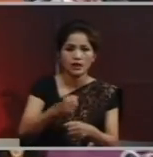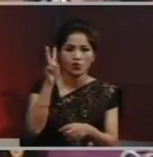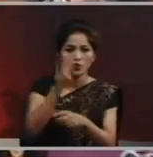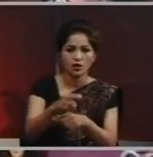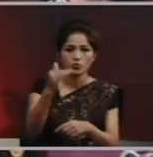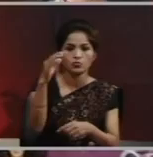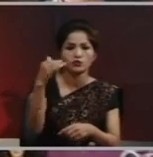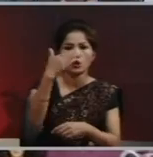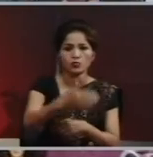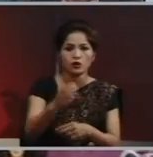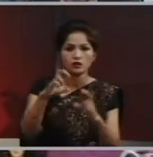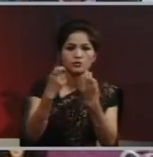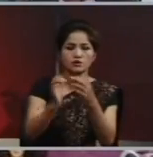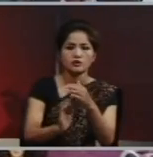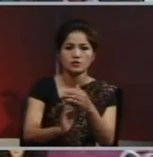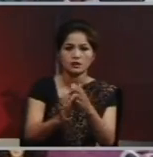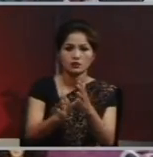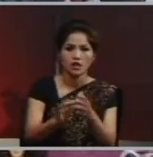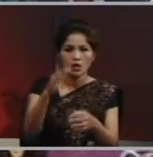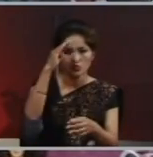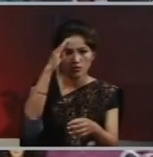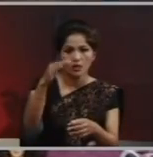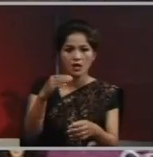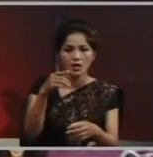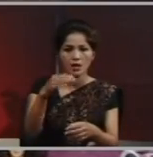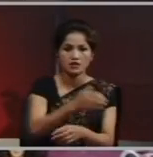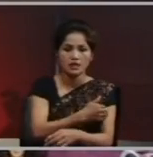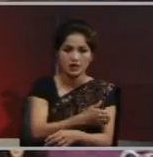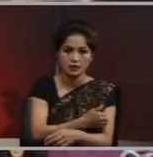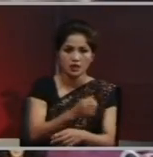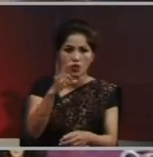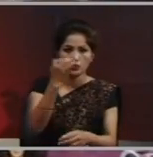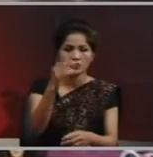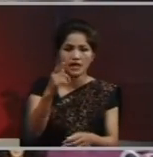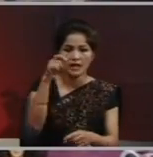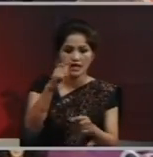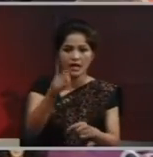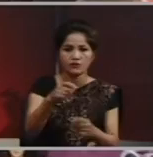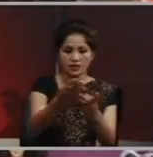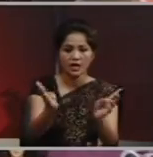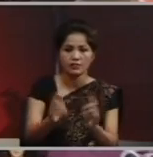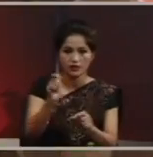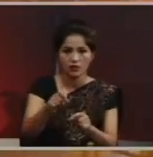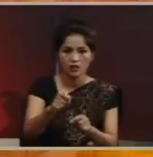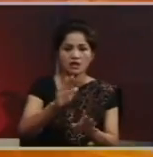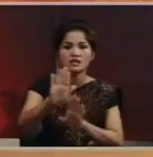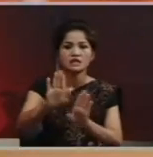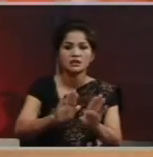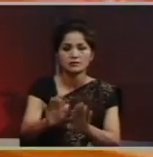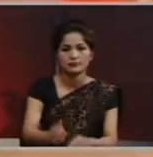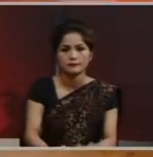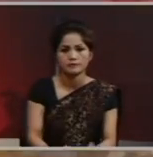ठगी तत्काल रोक्न संसदीय समितिद्वारा सरकारको ध्यानाकर्षण। दोषीलाई कानुनी दायरामा ल्याउन निर्देशन।